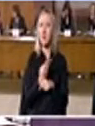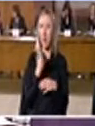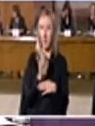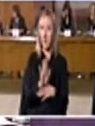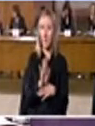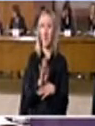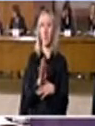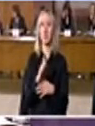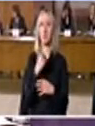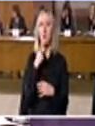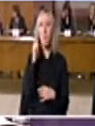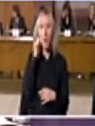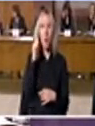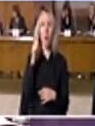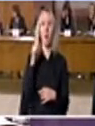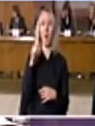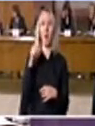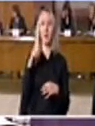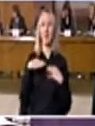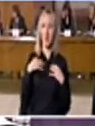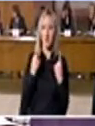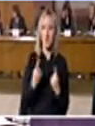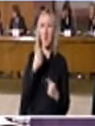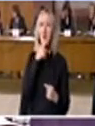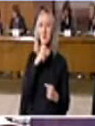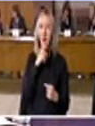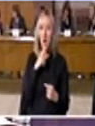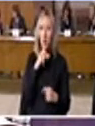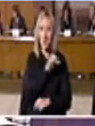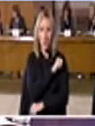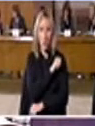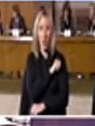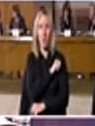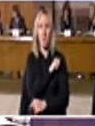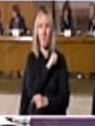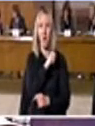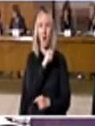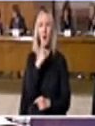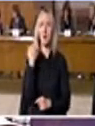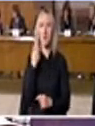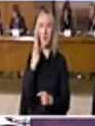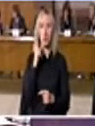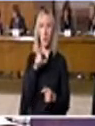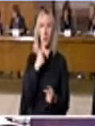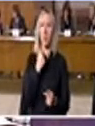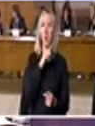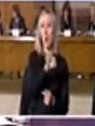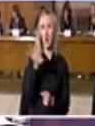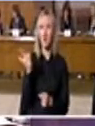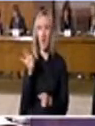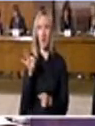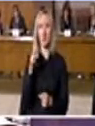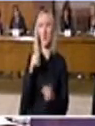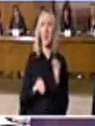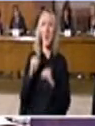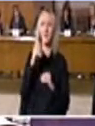pola, invaliditeta, zdravstvenog stanja, starosnog doba, seksualne orijentacije i najveći broj tih pritužbi